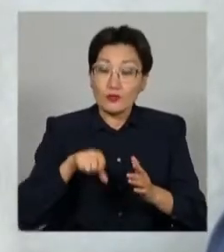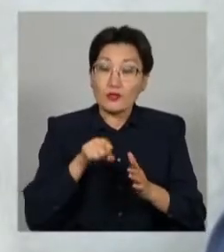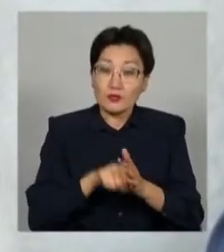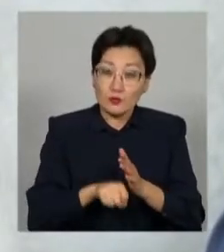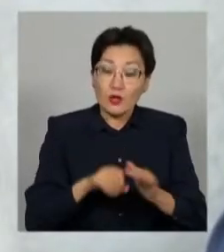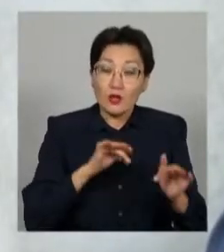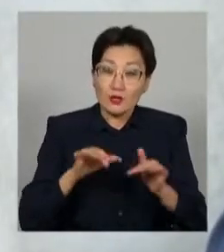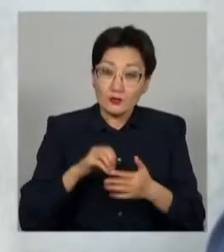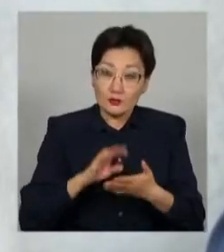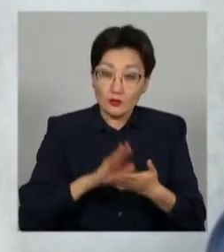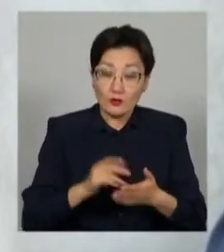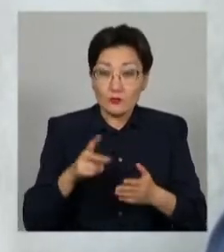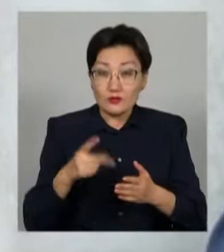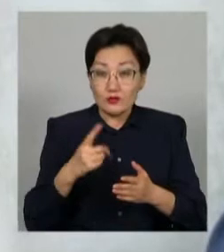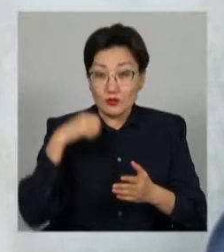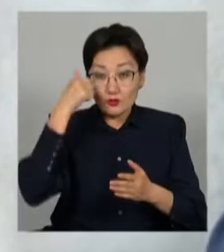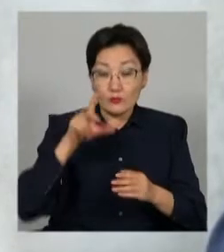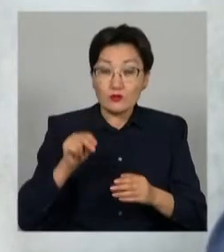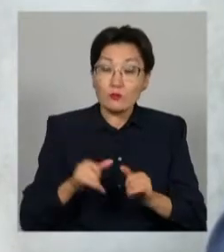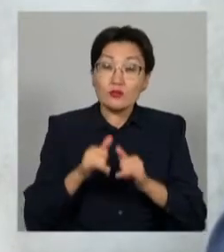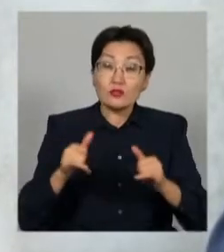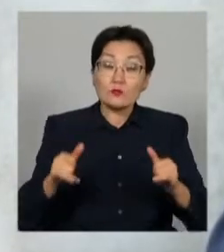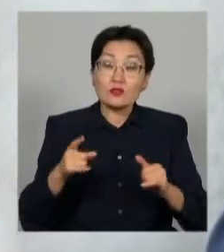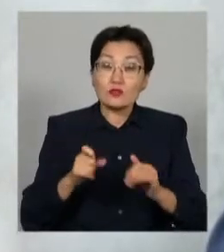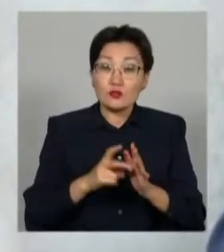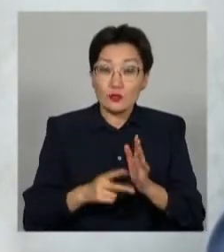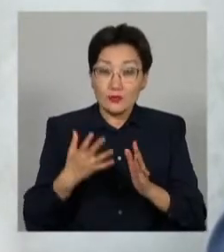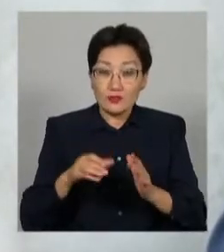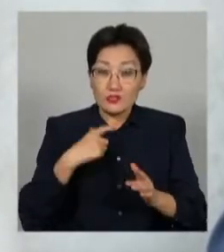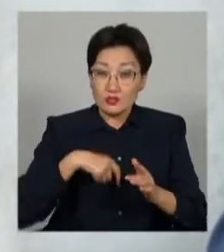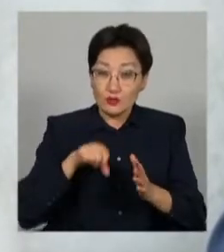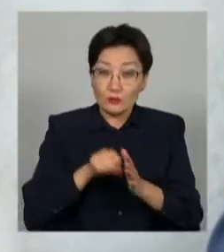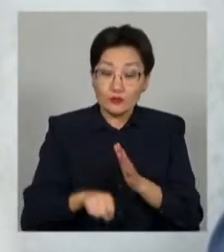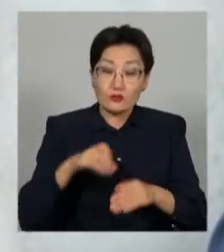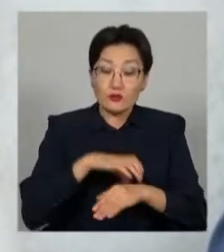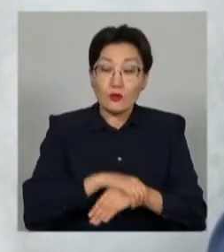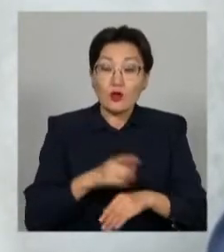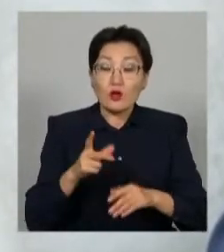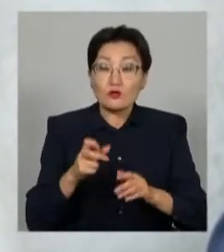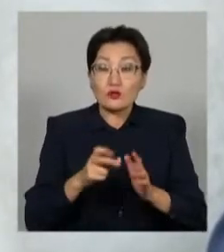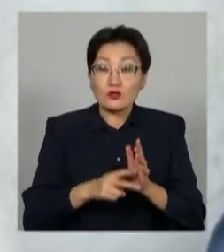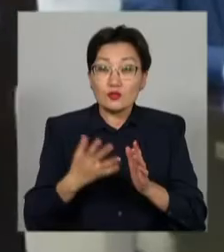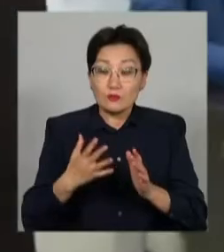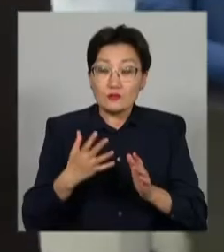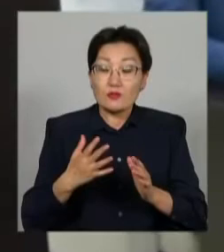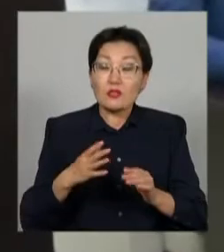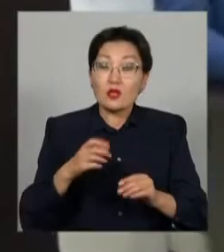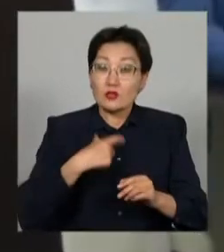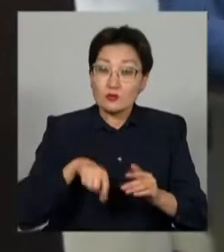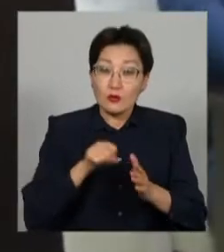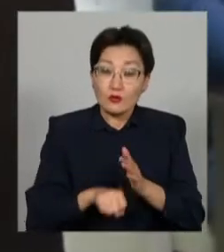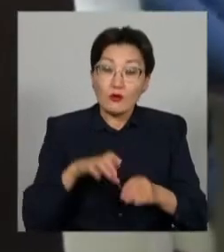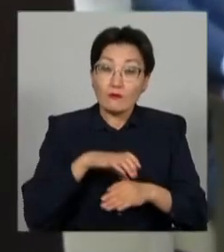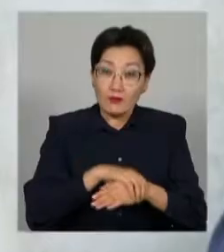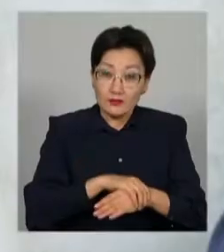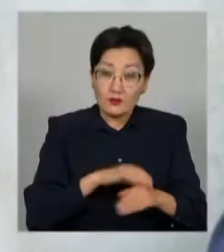болса, 2021 жылы бұл көрсеткіш өсіп, 175 суицид оқиғасы, 375 суицид жасау әрекеті тіркелген.